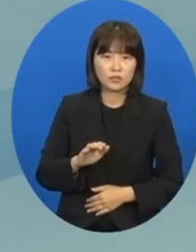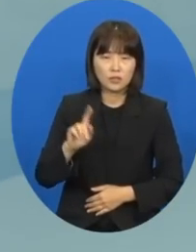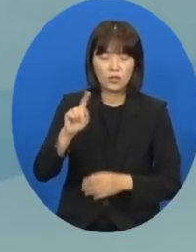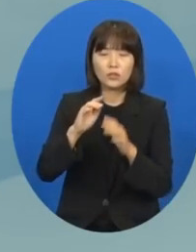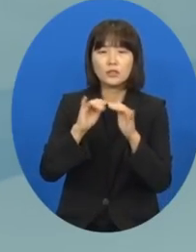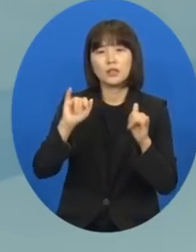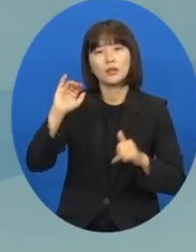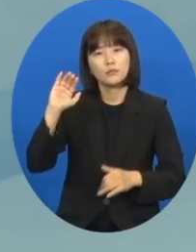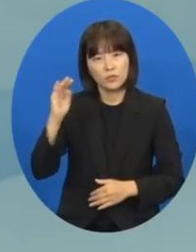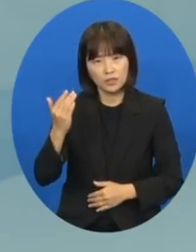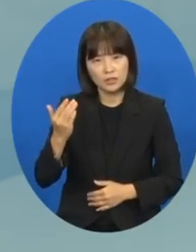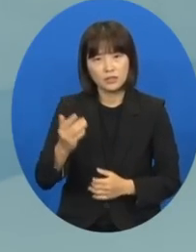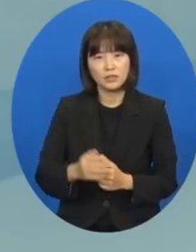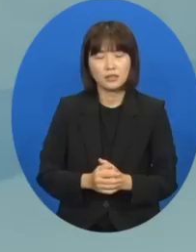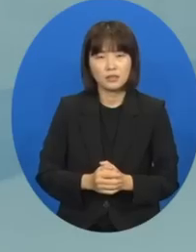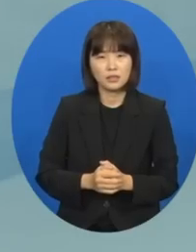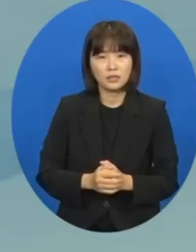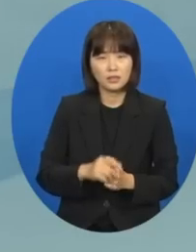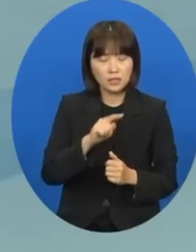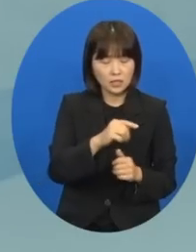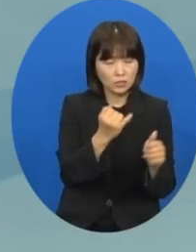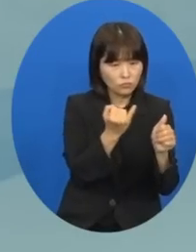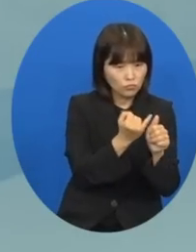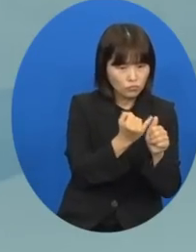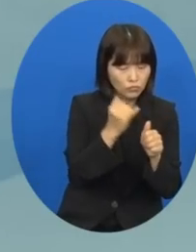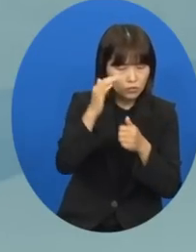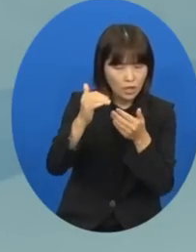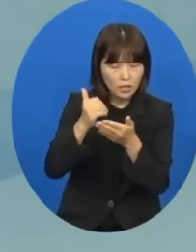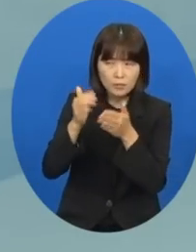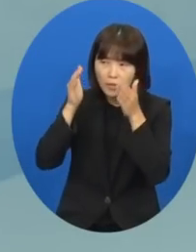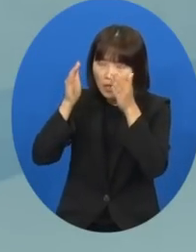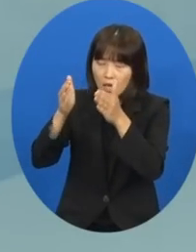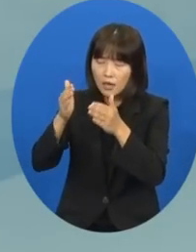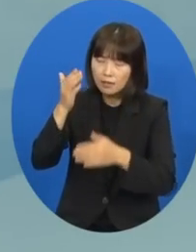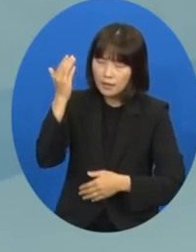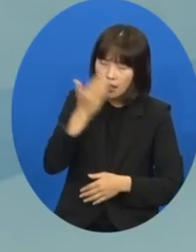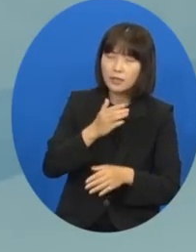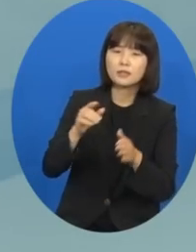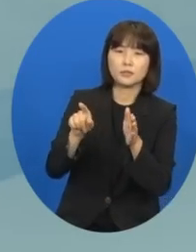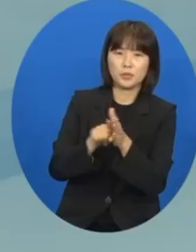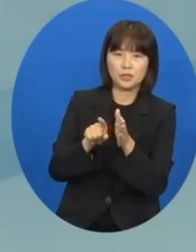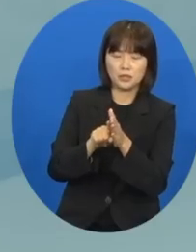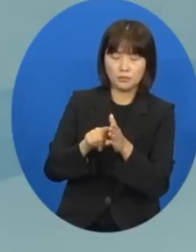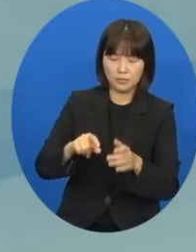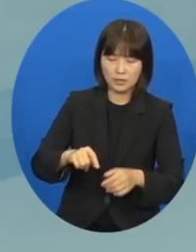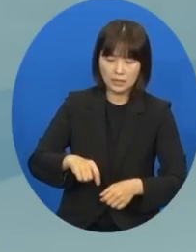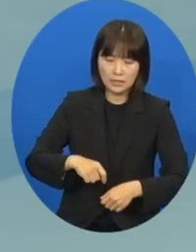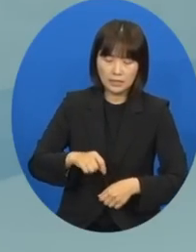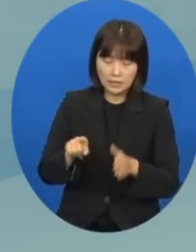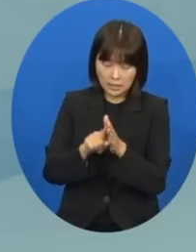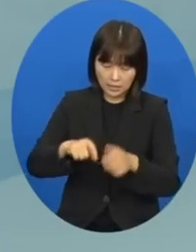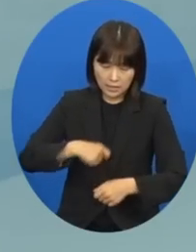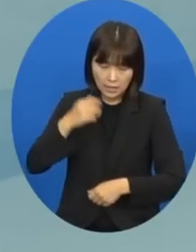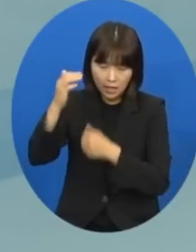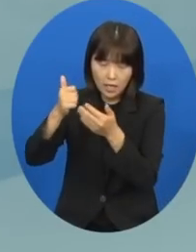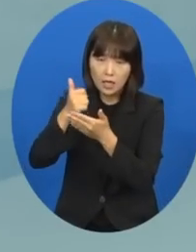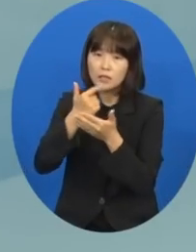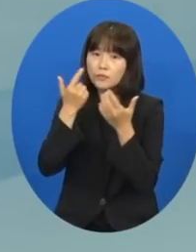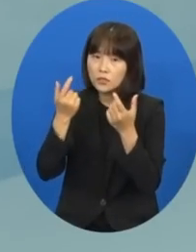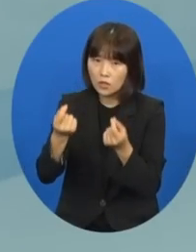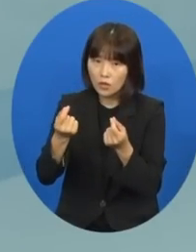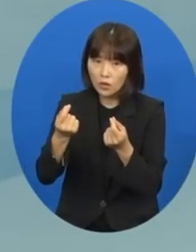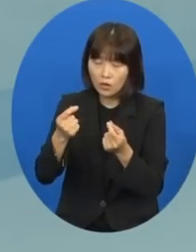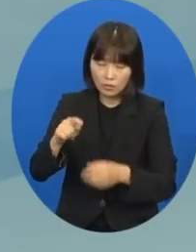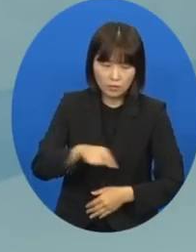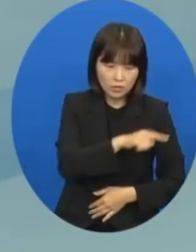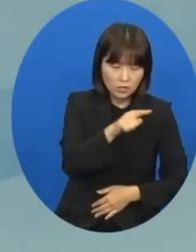되느냐, 그 부부가 하나님을 향한 순결한 믿음, 신실하신 하나님처럼 그들도 신실한 자가 되어가는 그 과정을